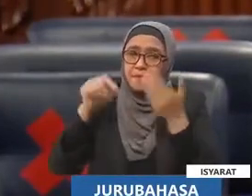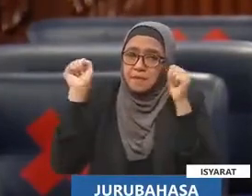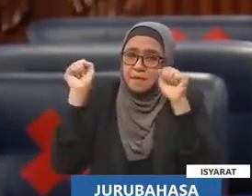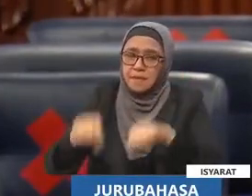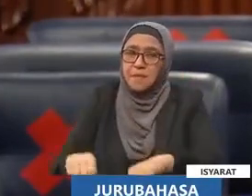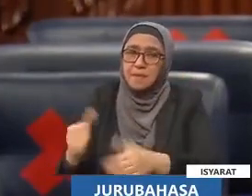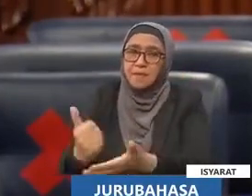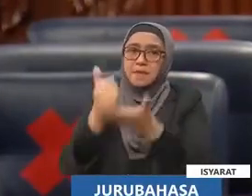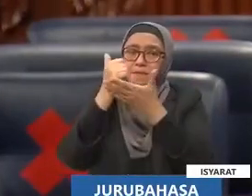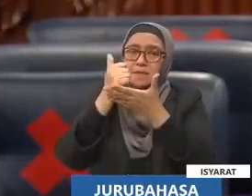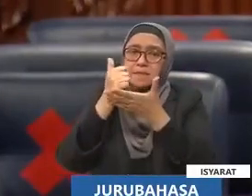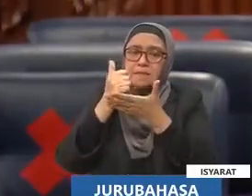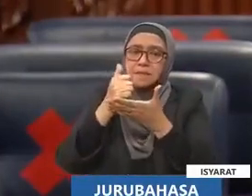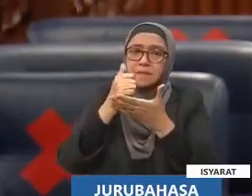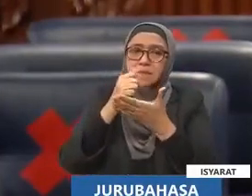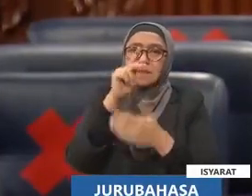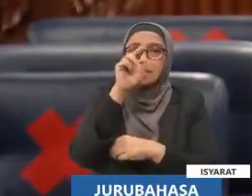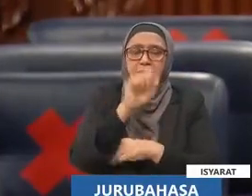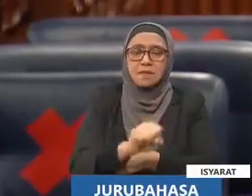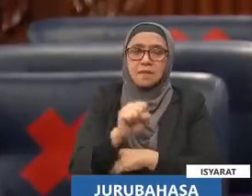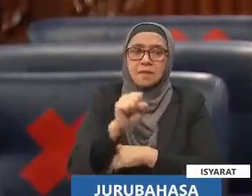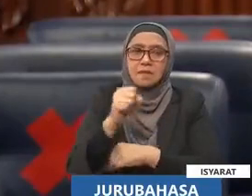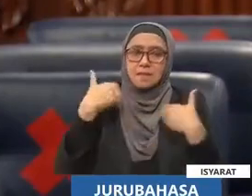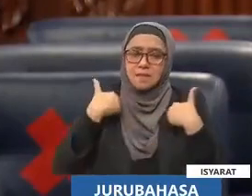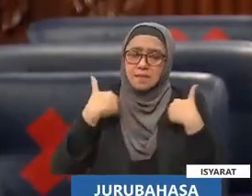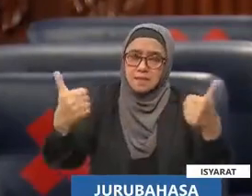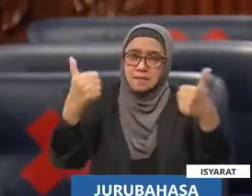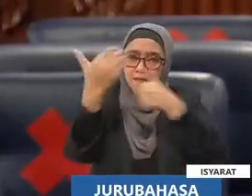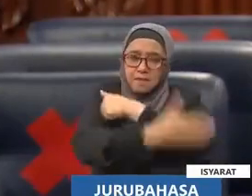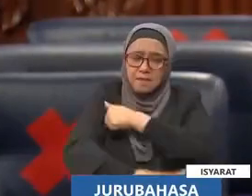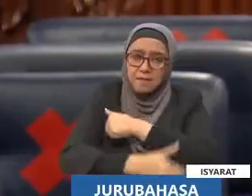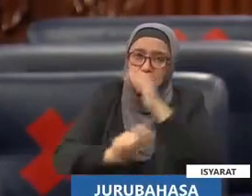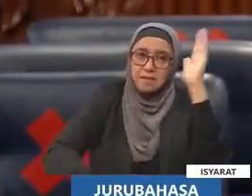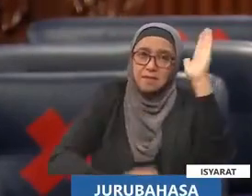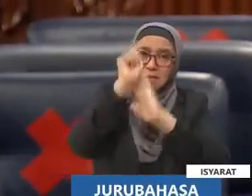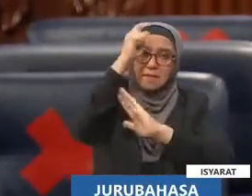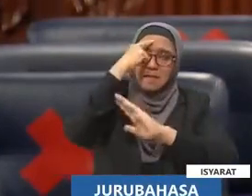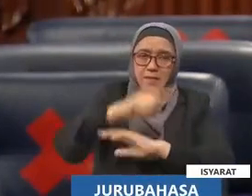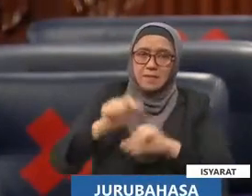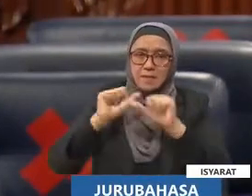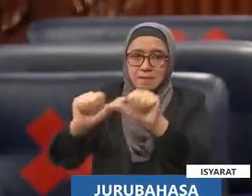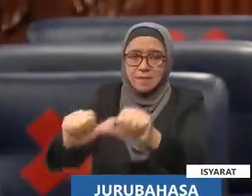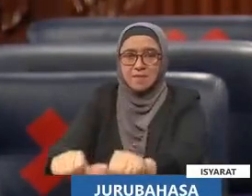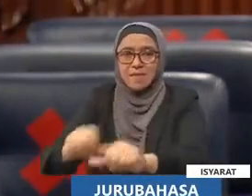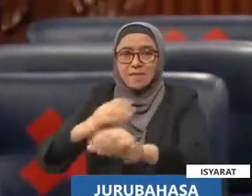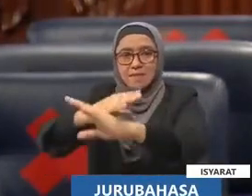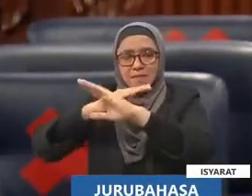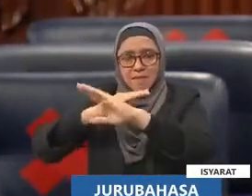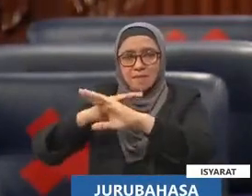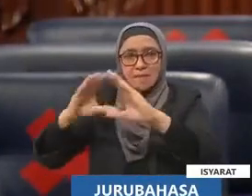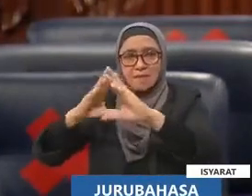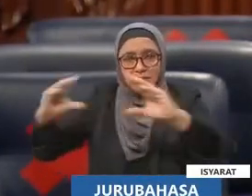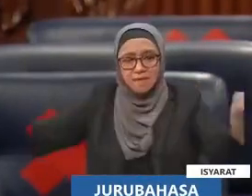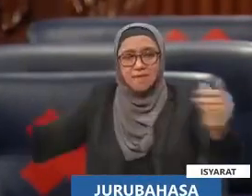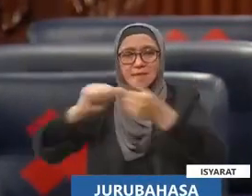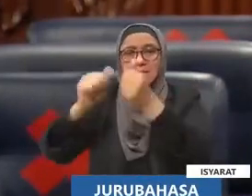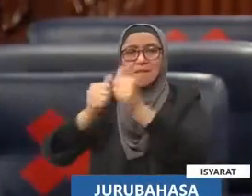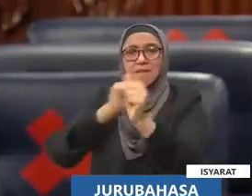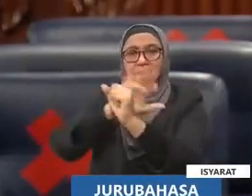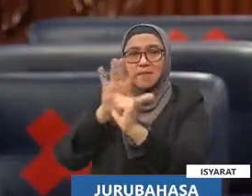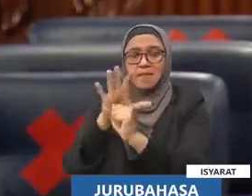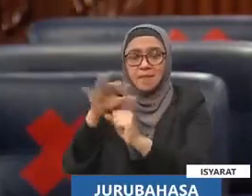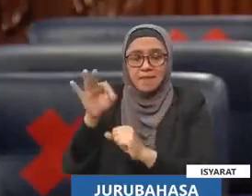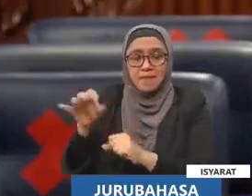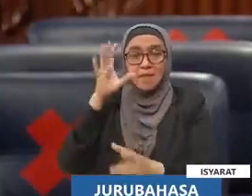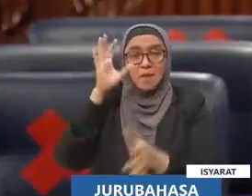mempunyai kos kesehatan negara yang tertinggi dalam meluruskan usah menangis endemik comments 19 kalau betul Cukai Makmu